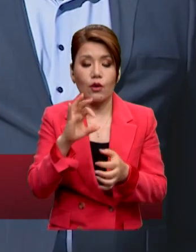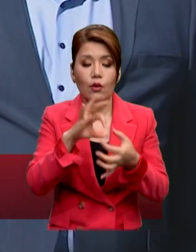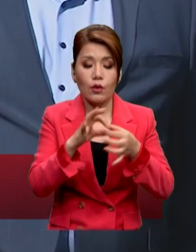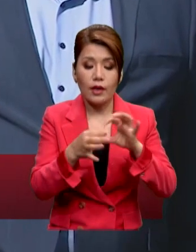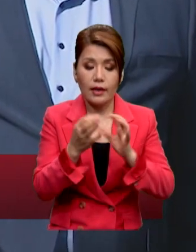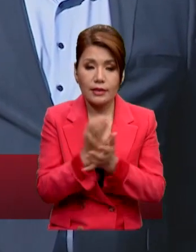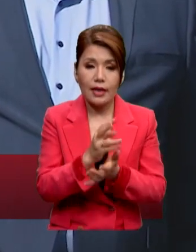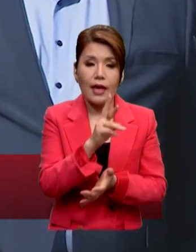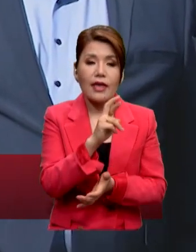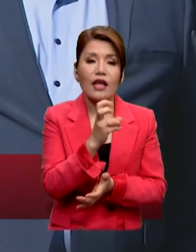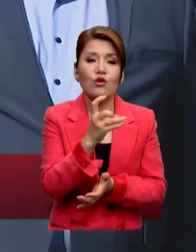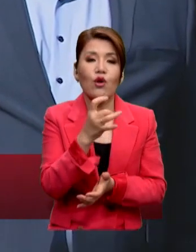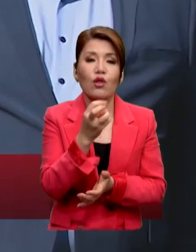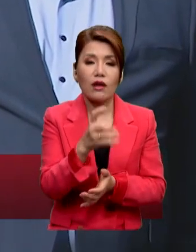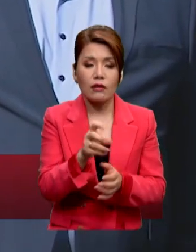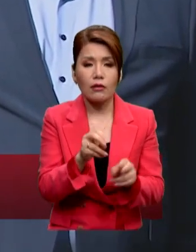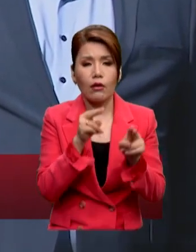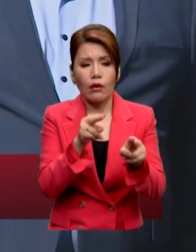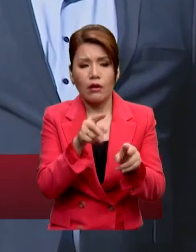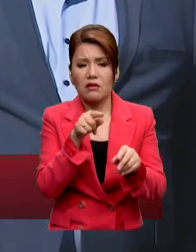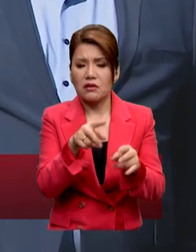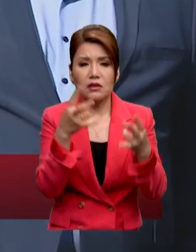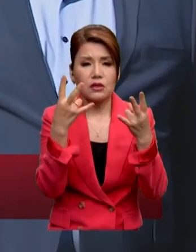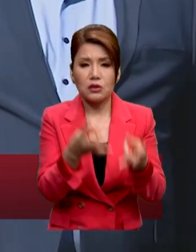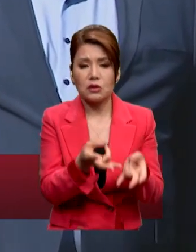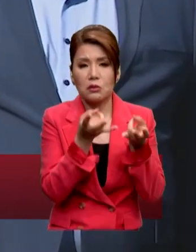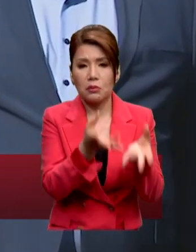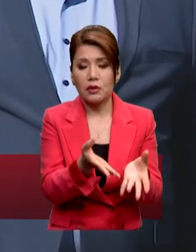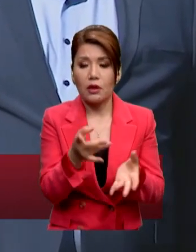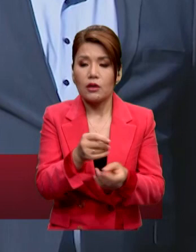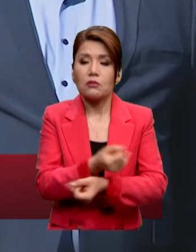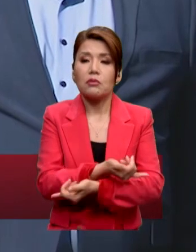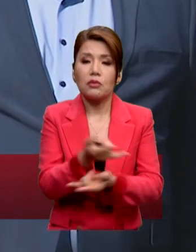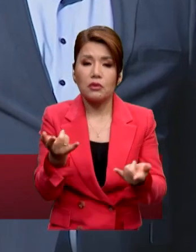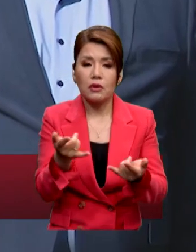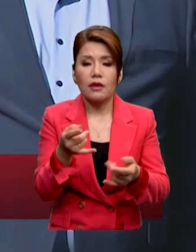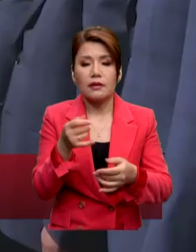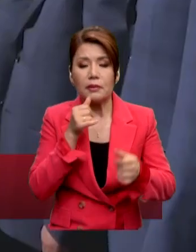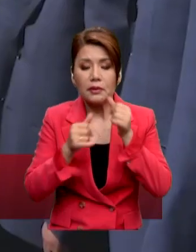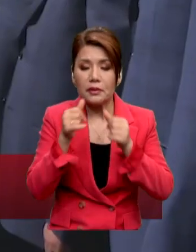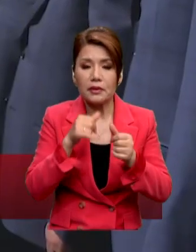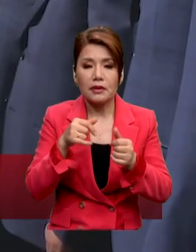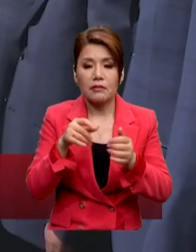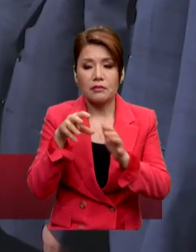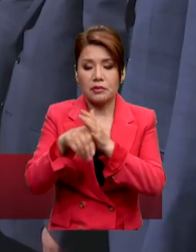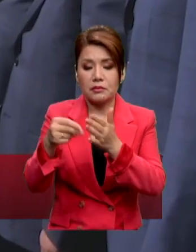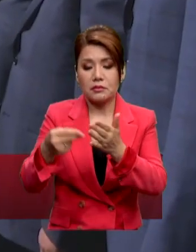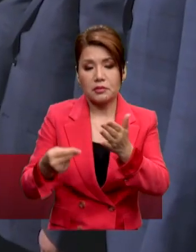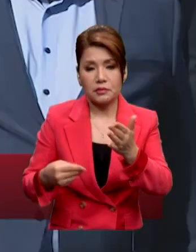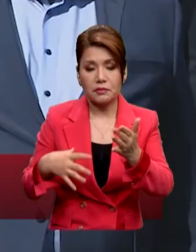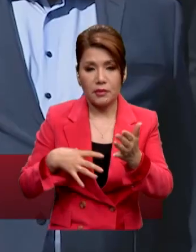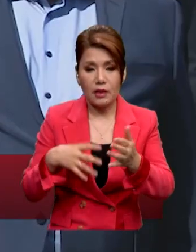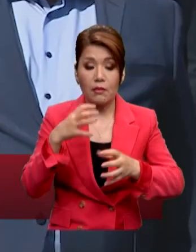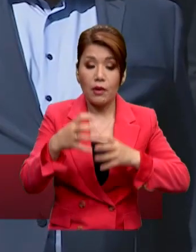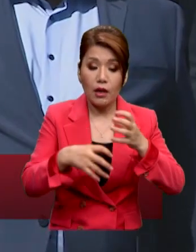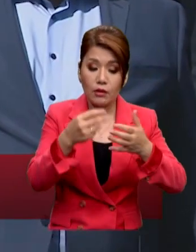қаруға келетін болсақ, бізге бұл қару қажет емес. Өйткені біз оны таратпау және сынауға тыйым салу туралы шартқа қосылдық. Осы халықаралық